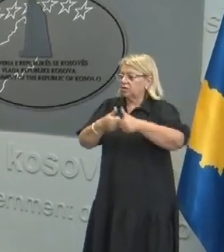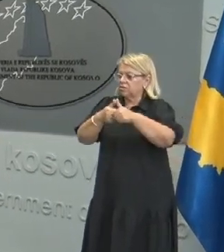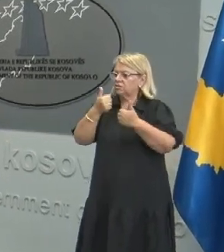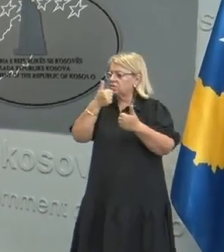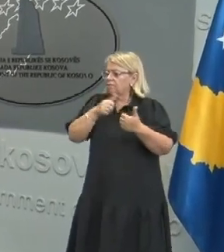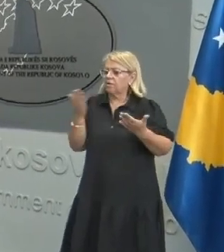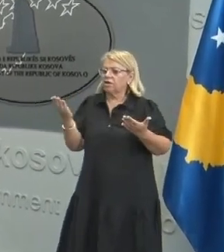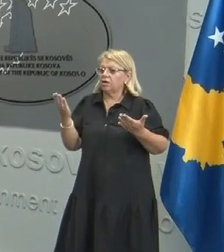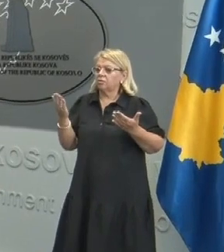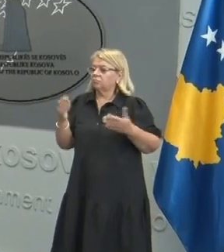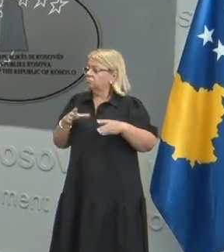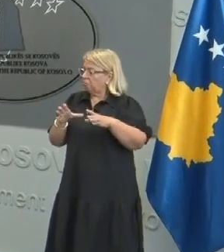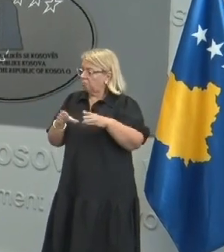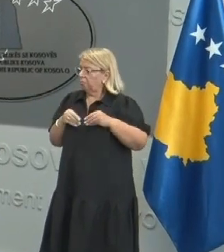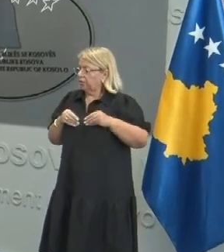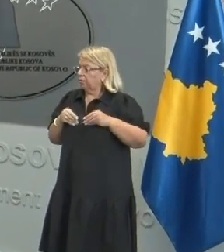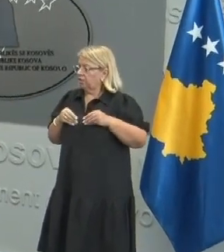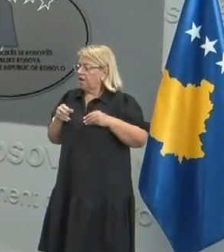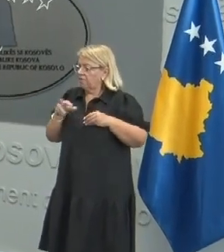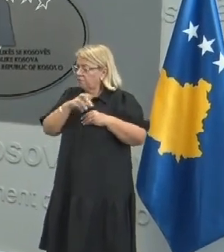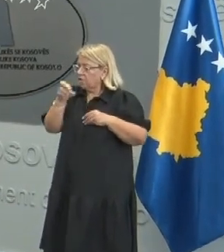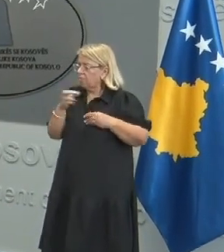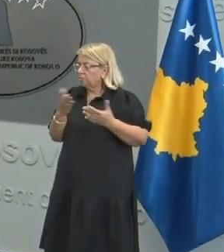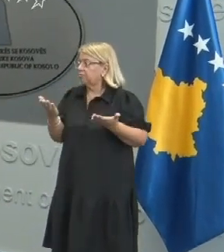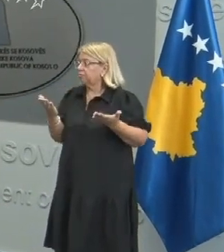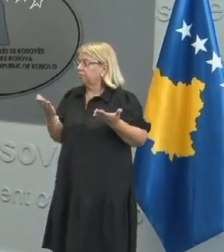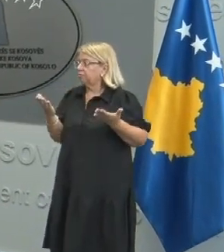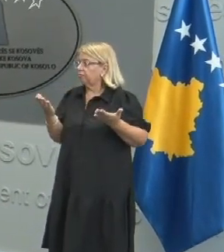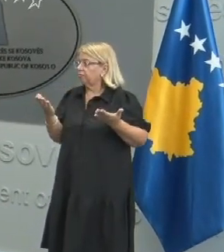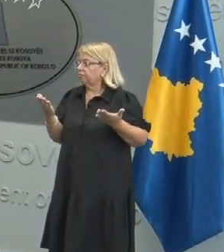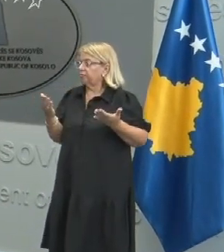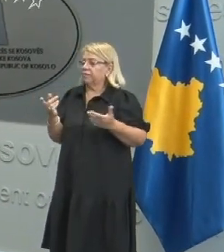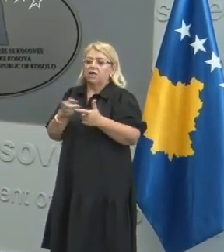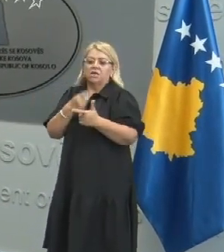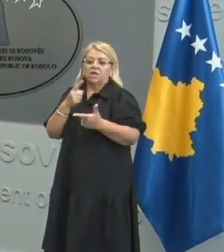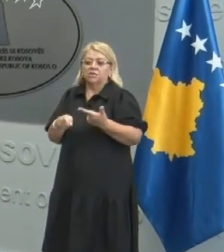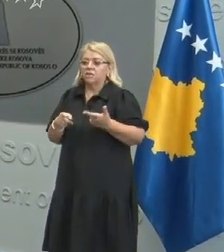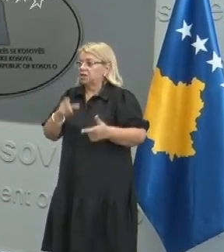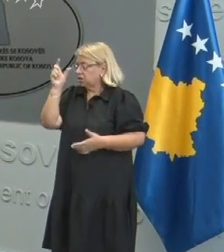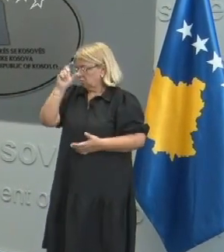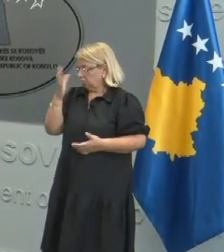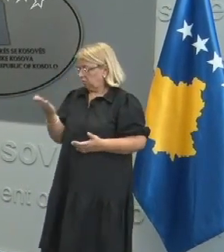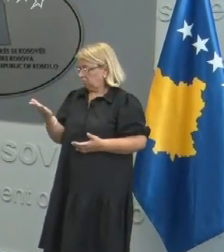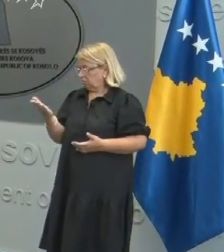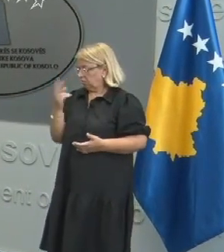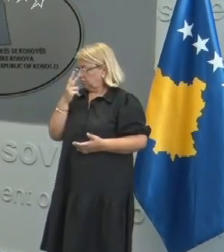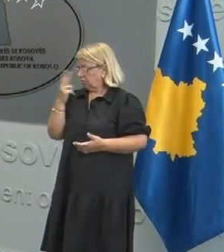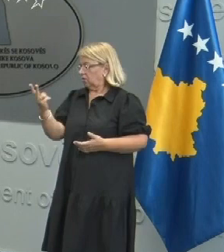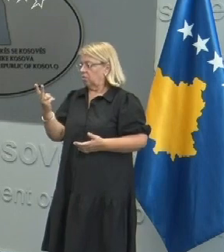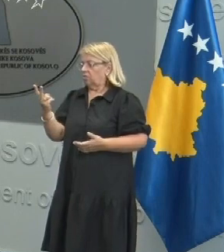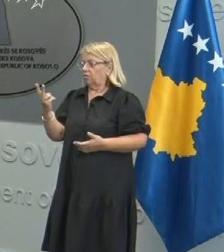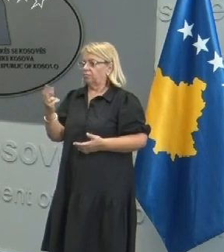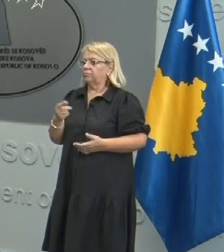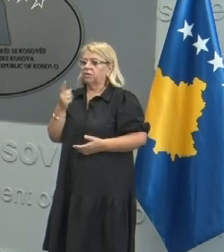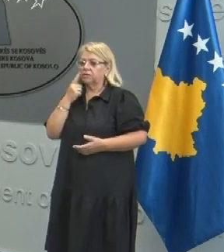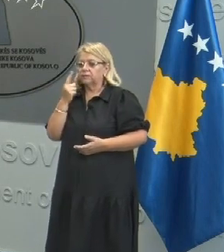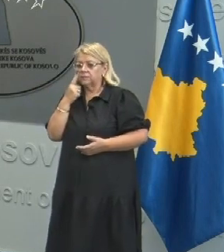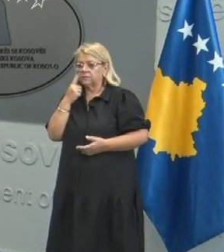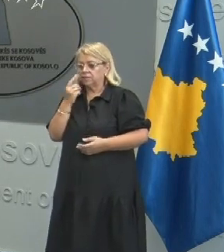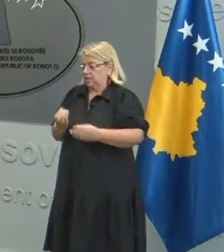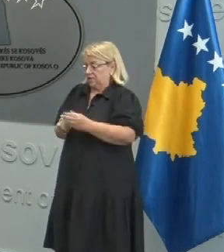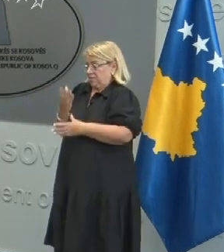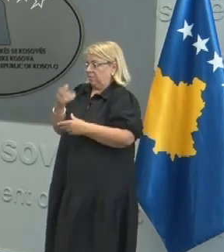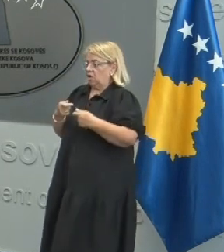qëndrimi buksirit e në pranuar, këto pika nga anë atyre, edhe nëse nga anë servisë kemi parte karatës është insistuar në temelimin